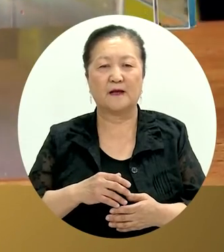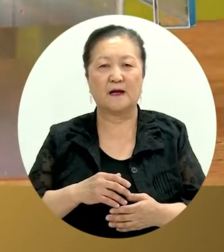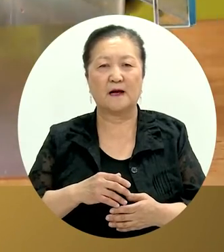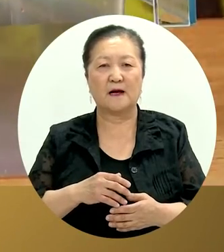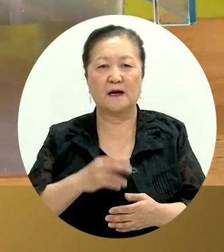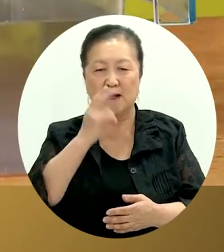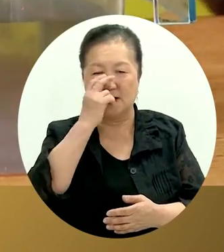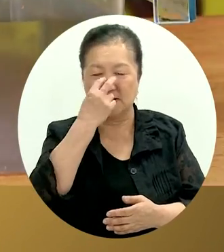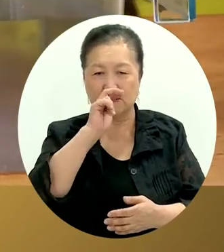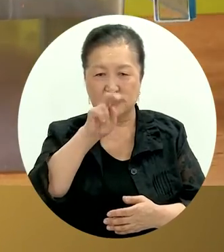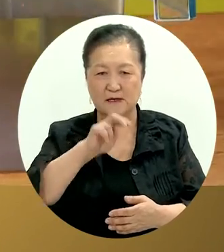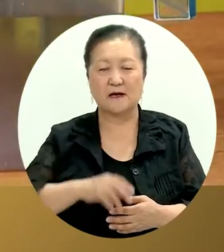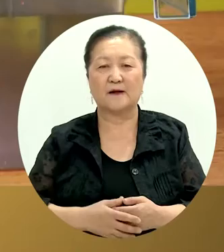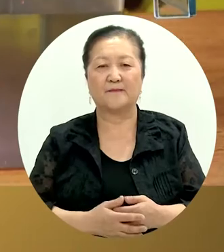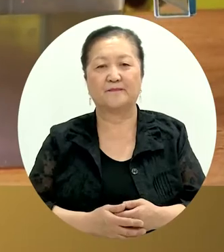За хөдөлгөөс ажиглаарай.